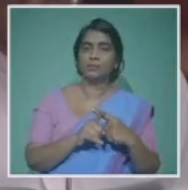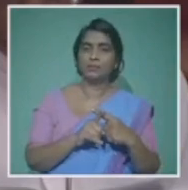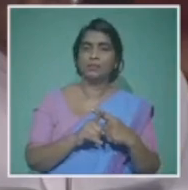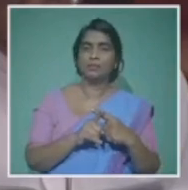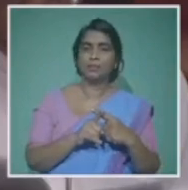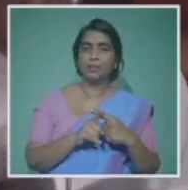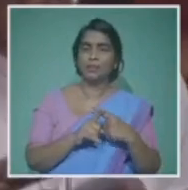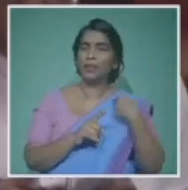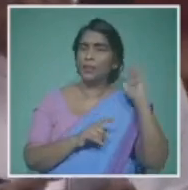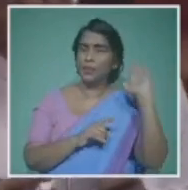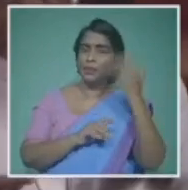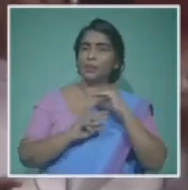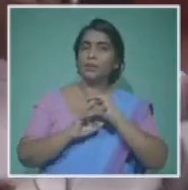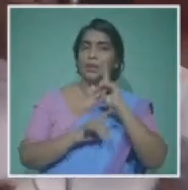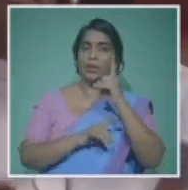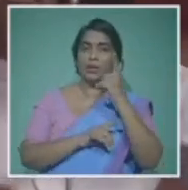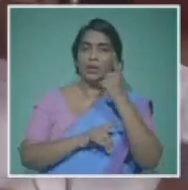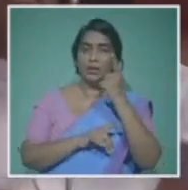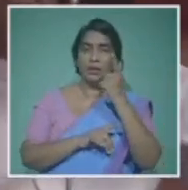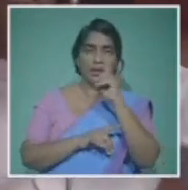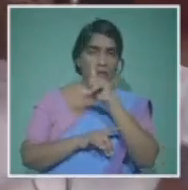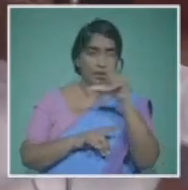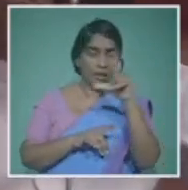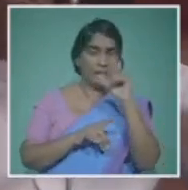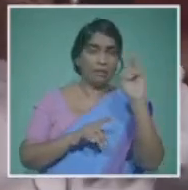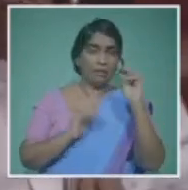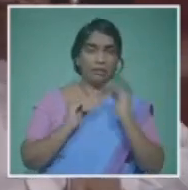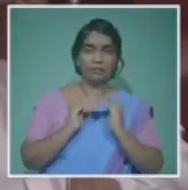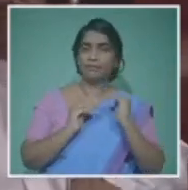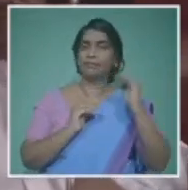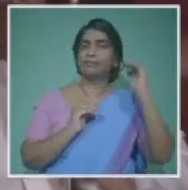Hema hema anse agama siyer dah dia tidak kuat agak latir.